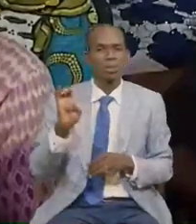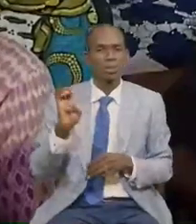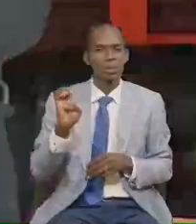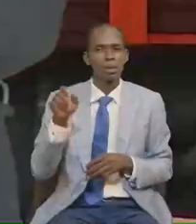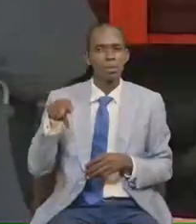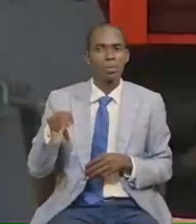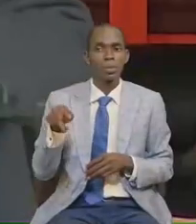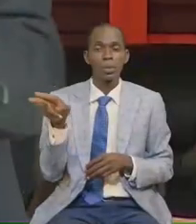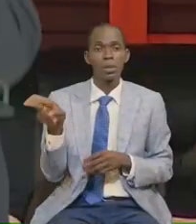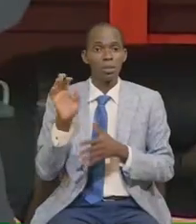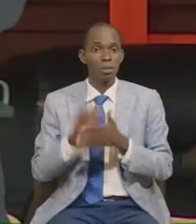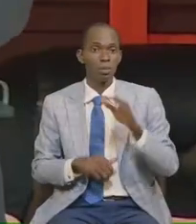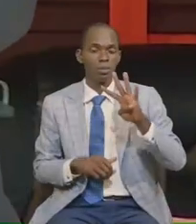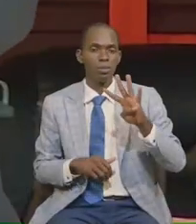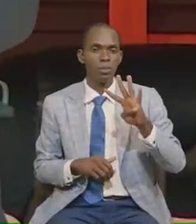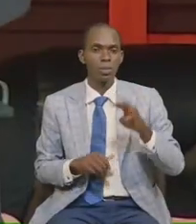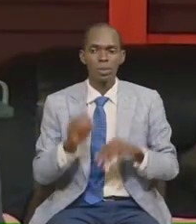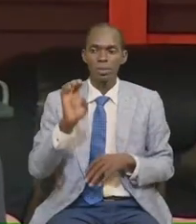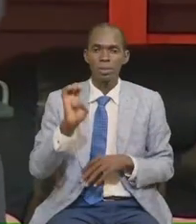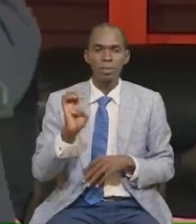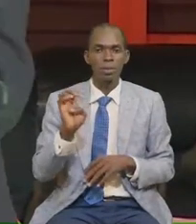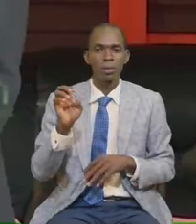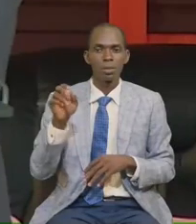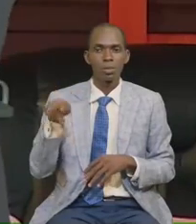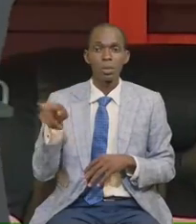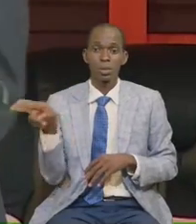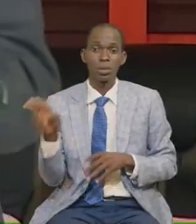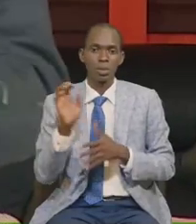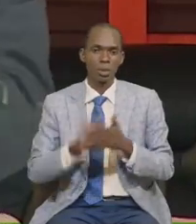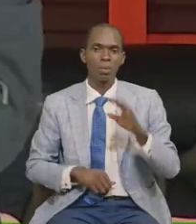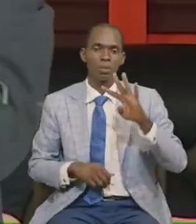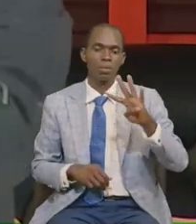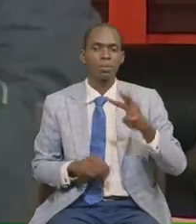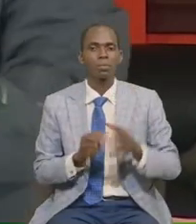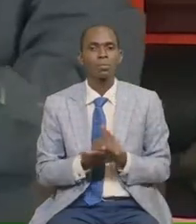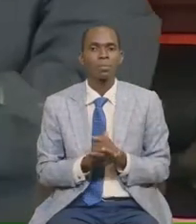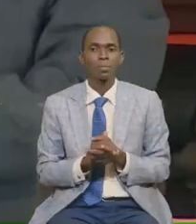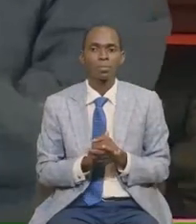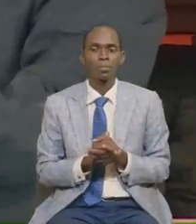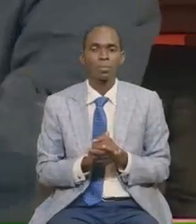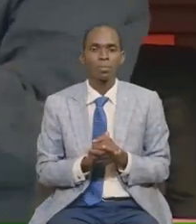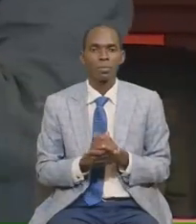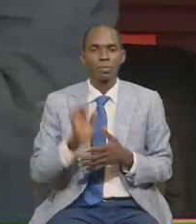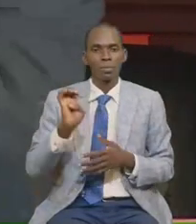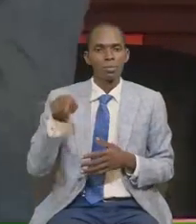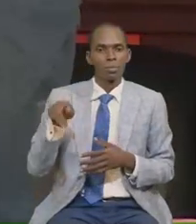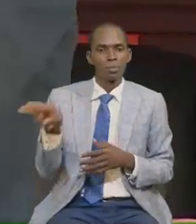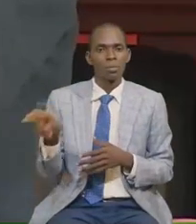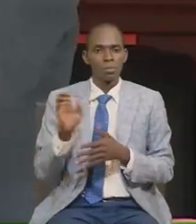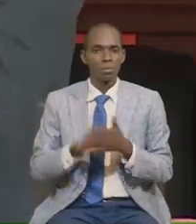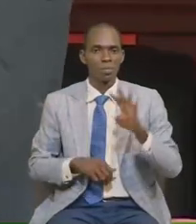chapitre 4, 28. Éphésiens. Chapitre 4, 28.